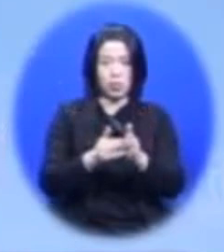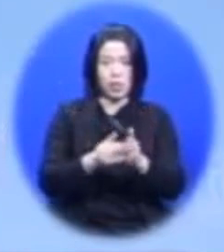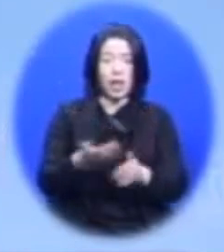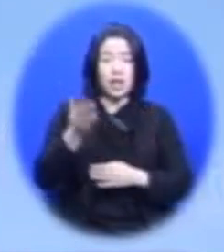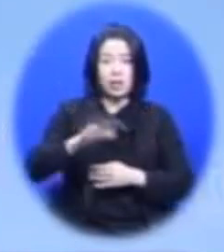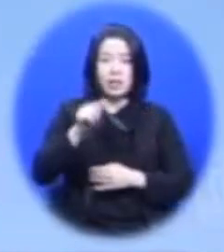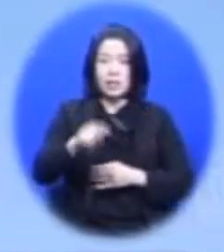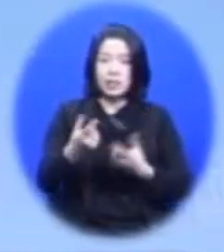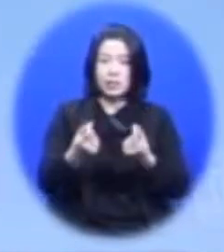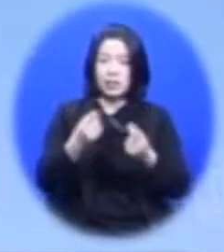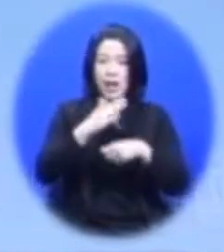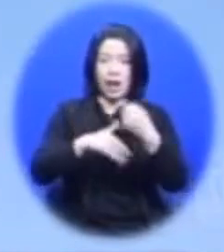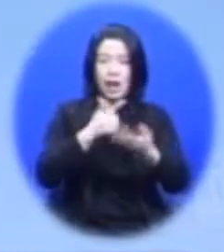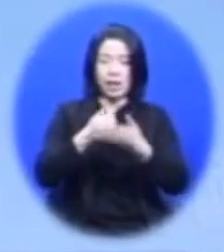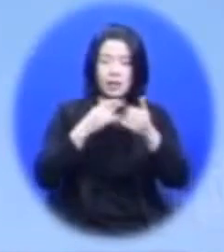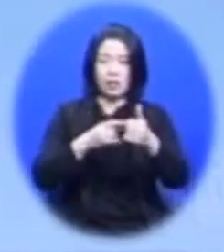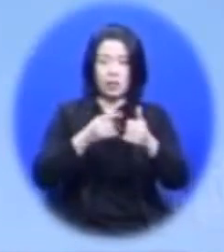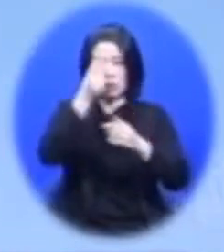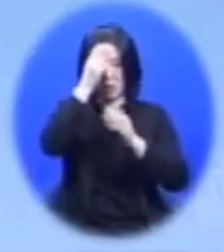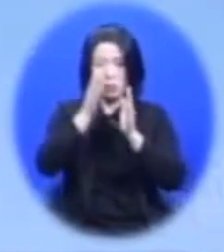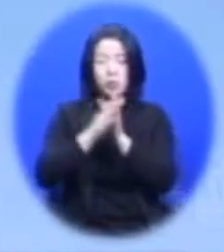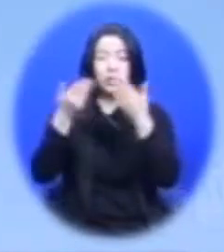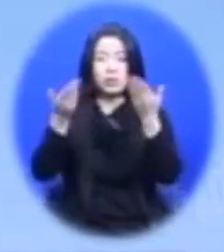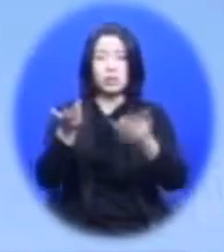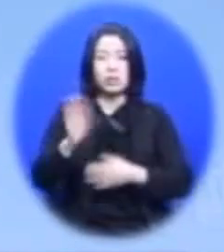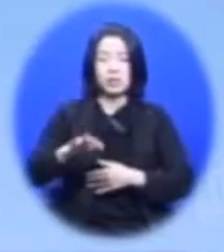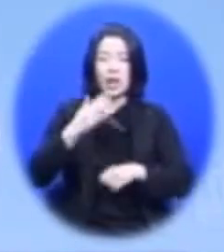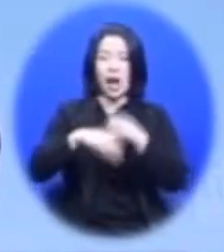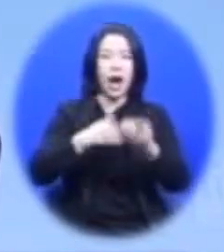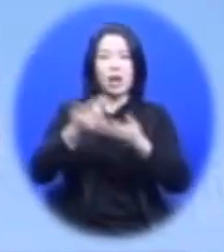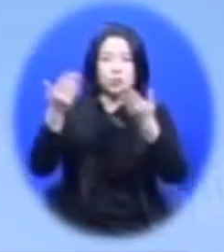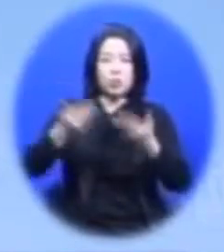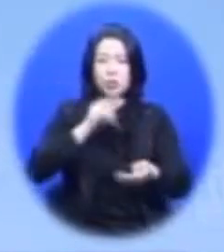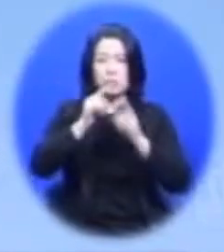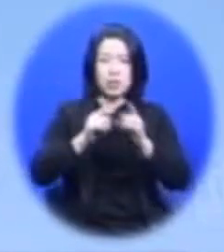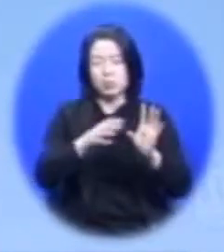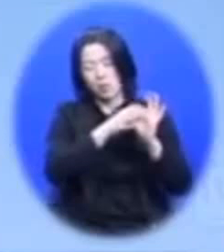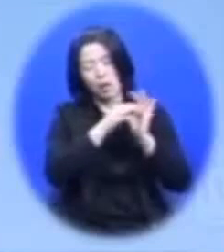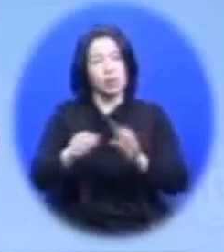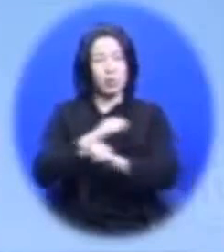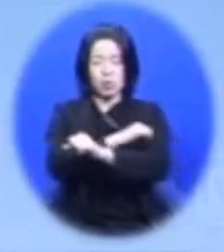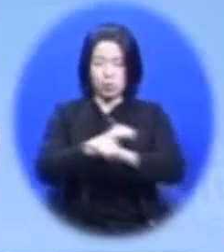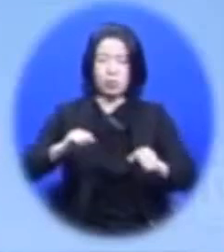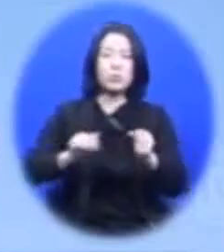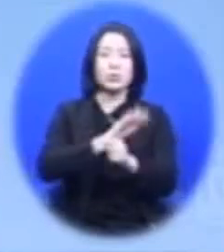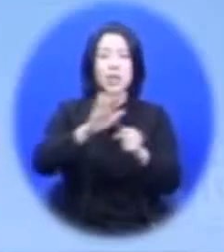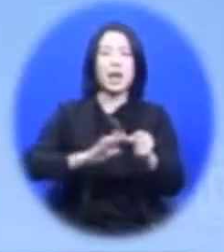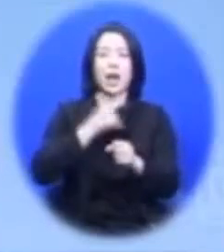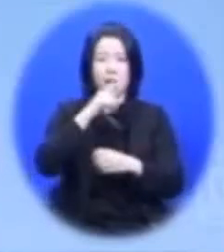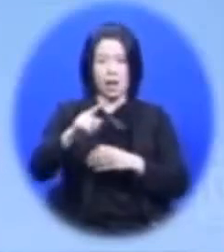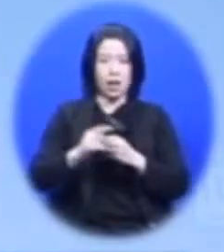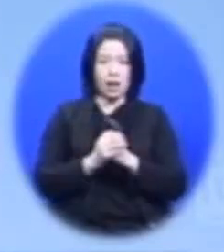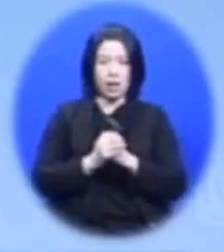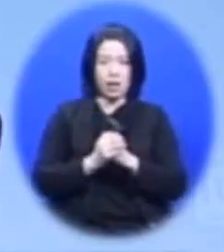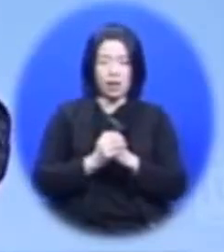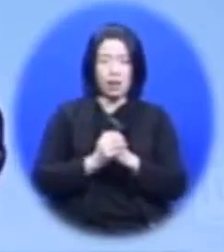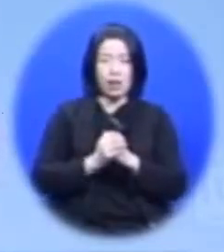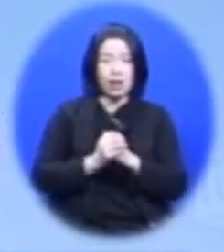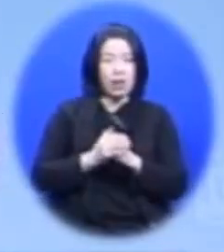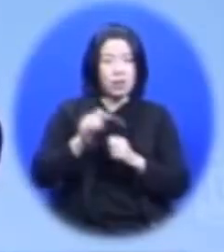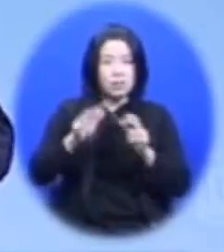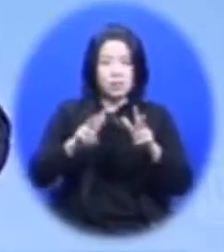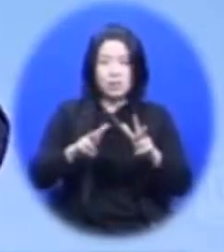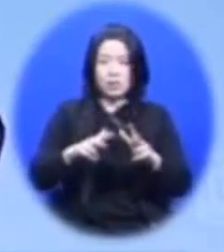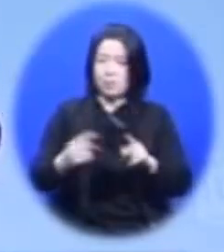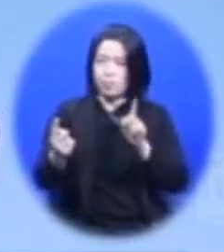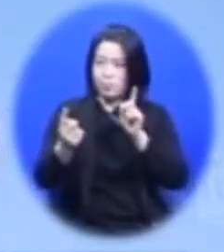그런데 그렇게 하나님께 기도하는데 하나님이 주시는 말씀은 계속 용서하라, 사랑하라는 거예요. 아, 지금